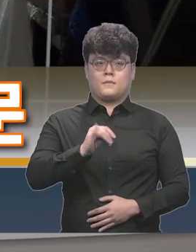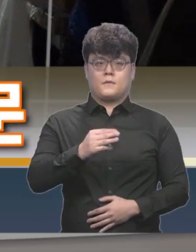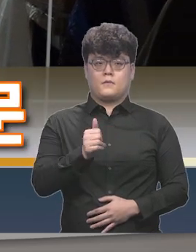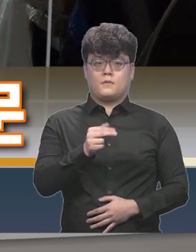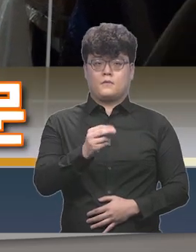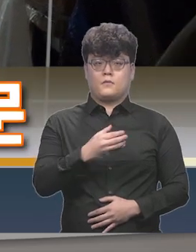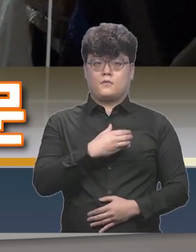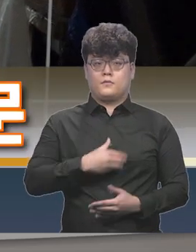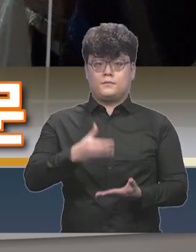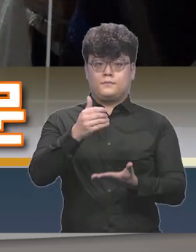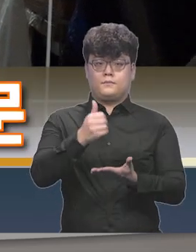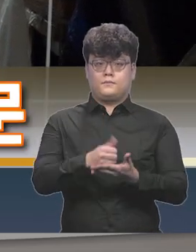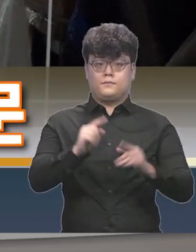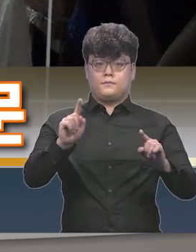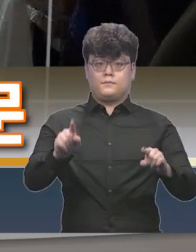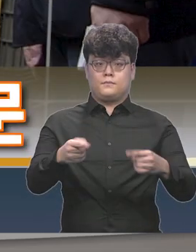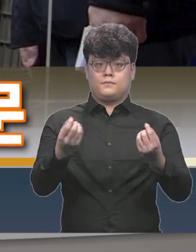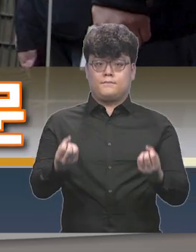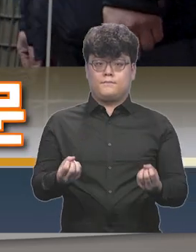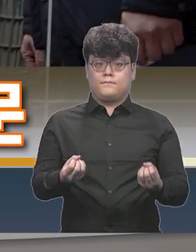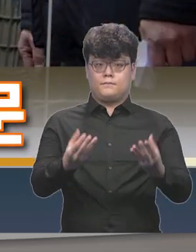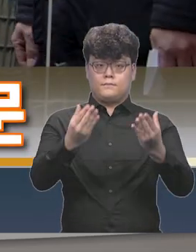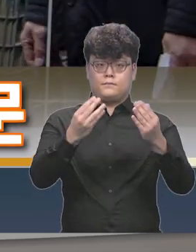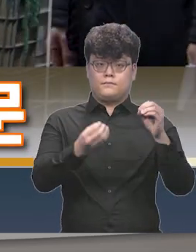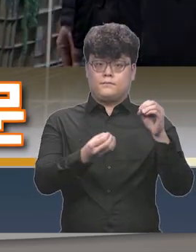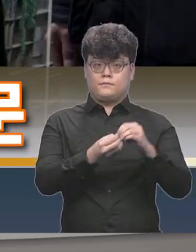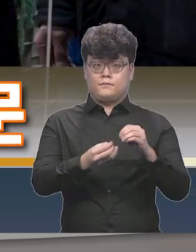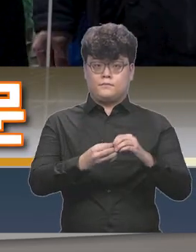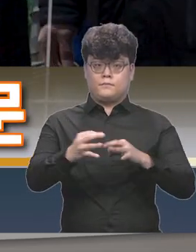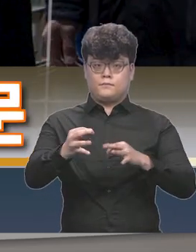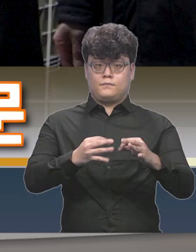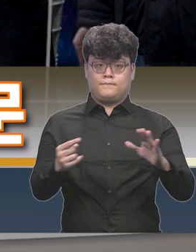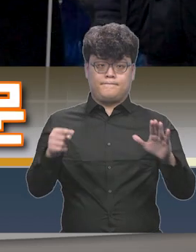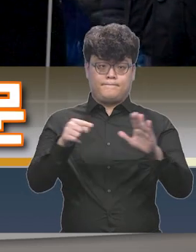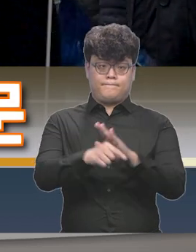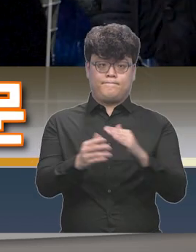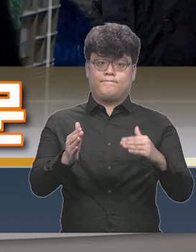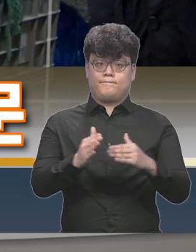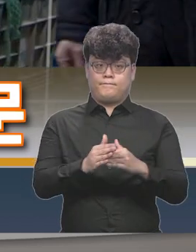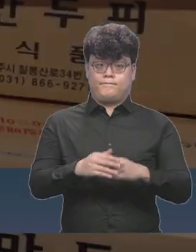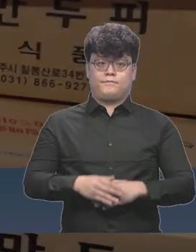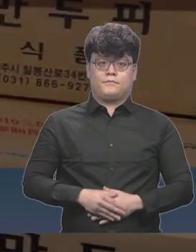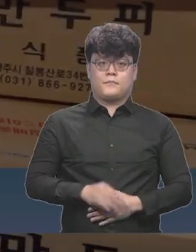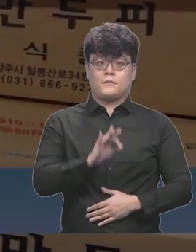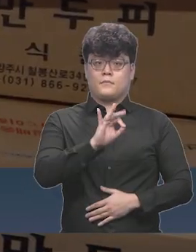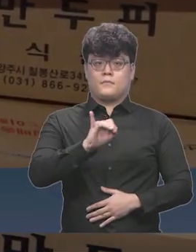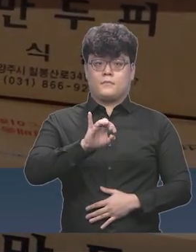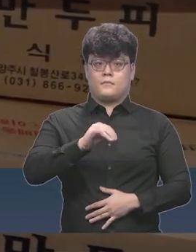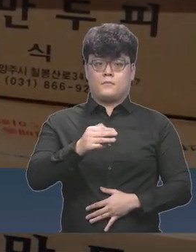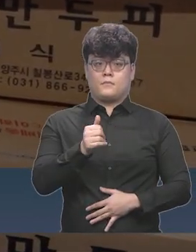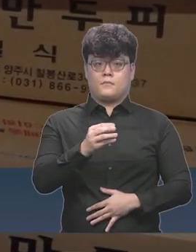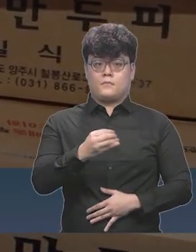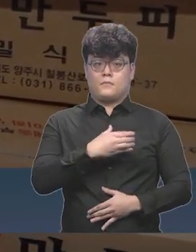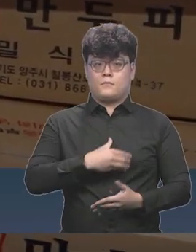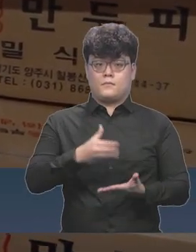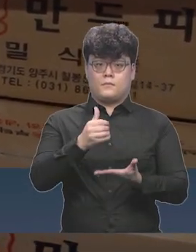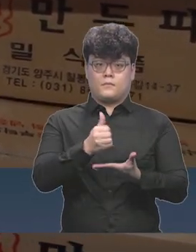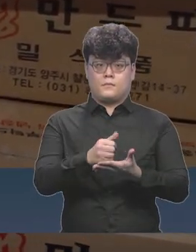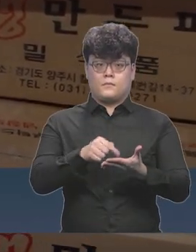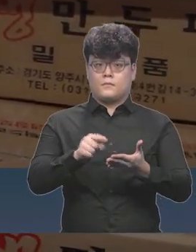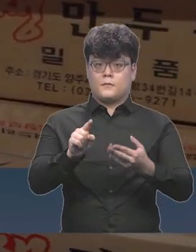이필형 동대문구청장은 서을 맞아 관내 전통시장을 방문했습니다 이필형